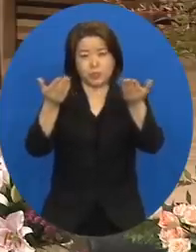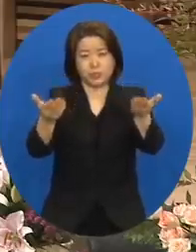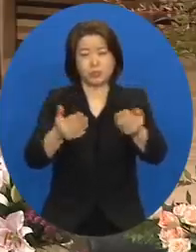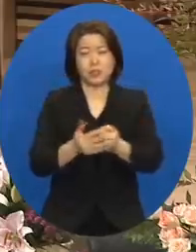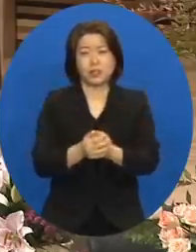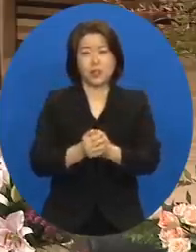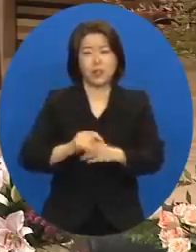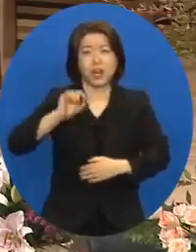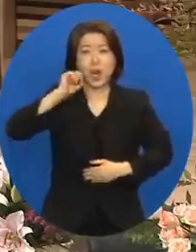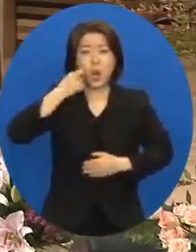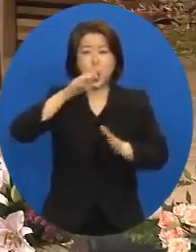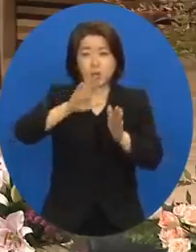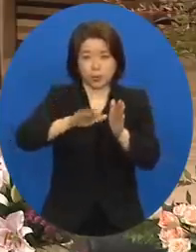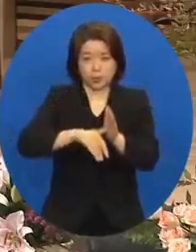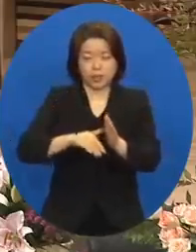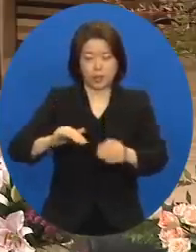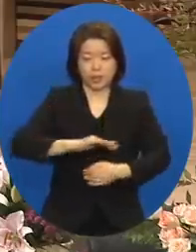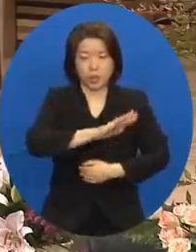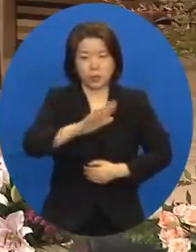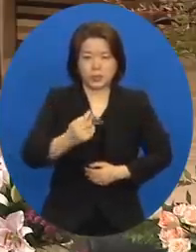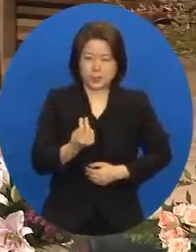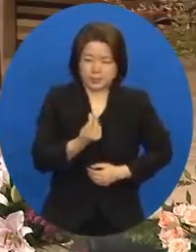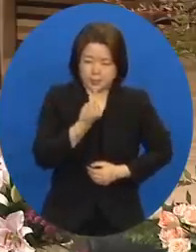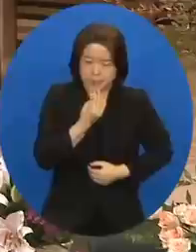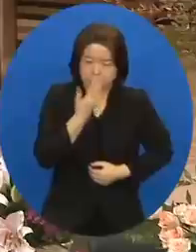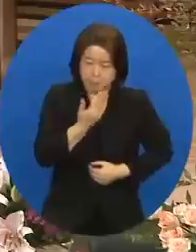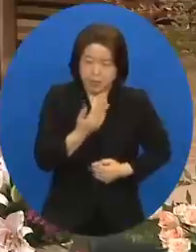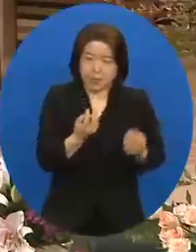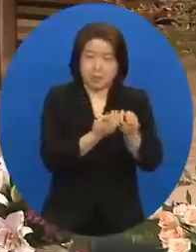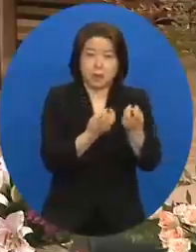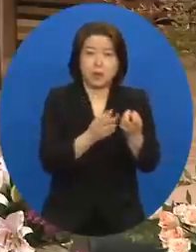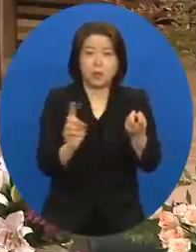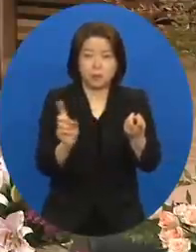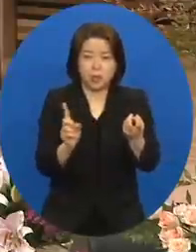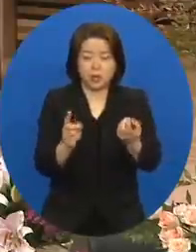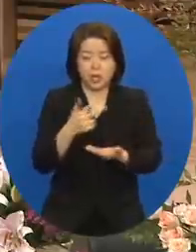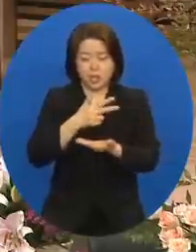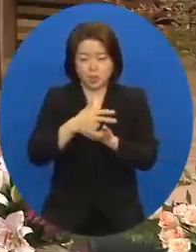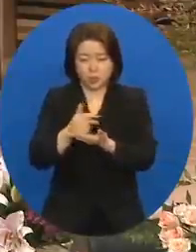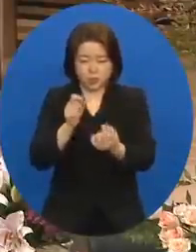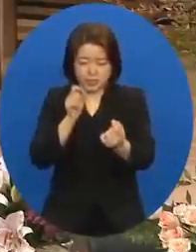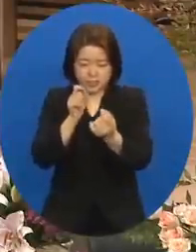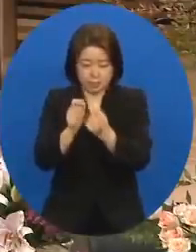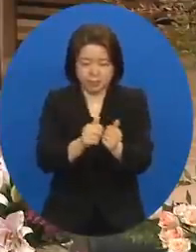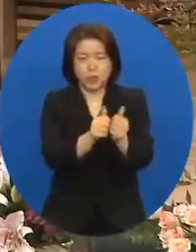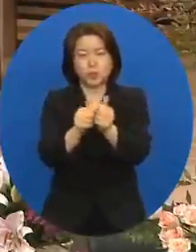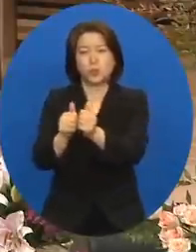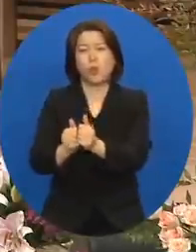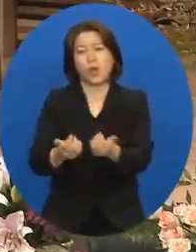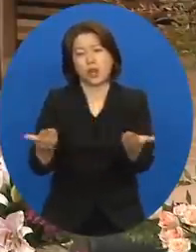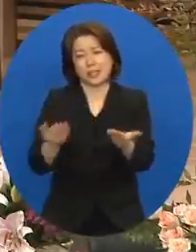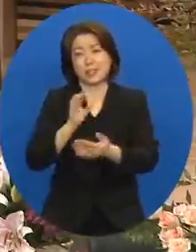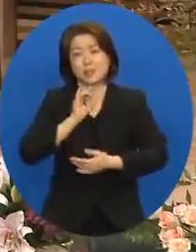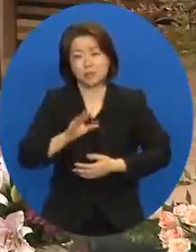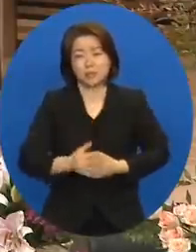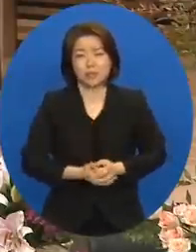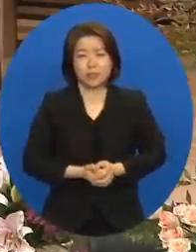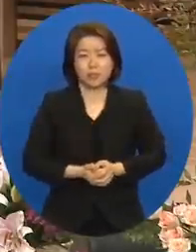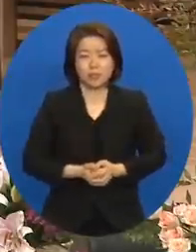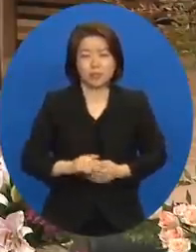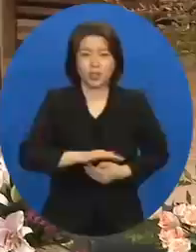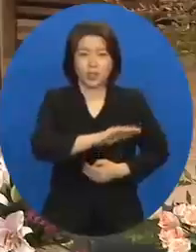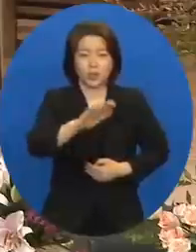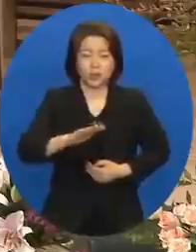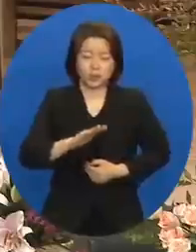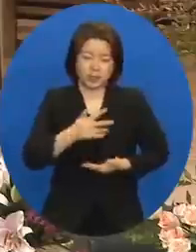어려운 때에 우리가 살길은 주님과 더 친 미드 동행 하는 것뿐입니다 우리가 주님과 친밀한